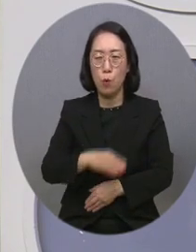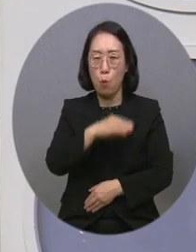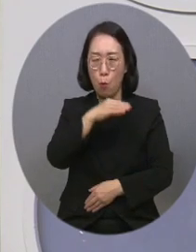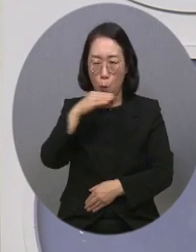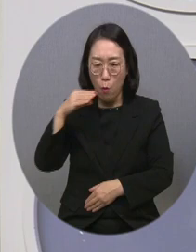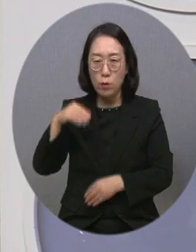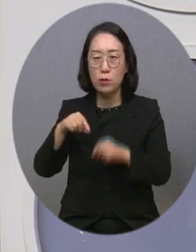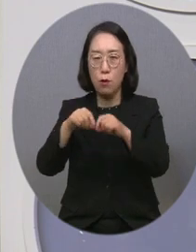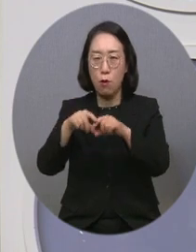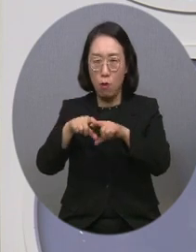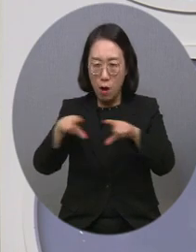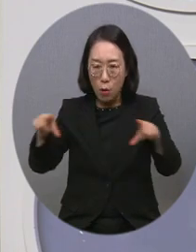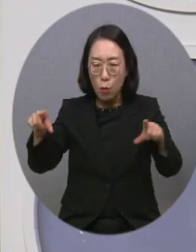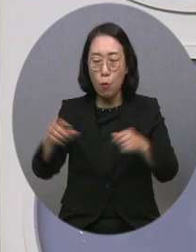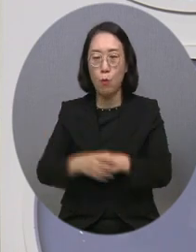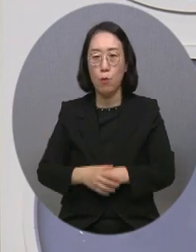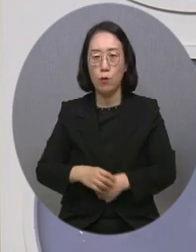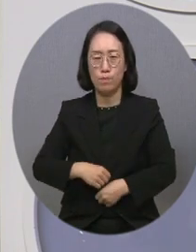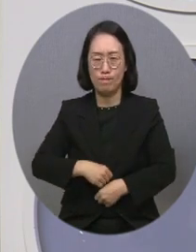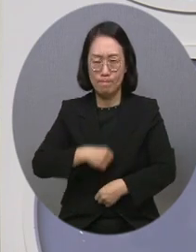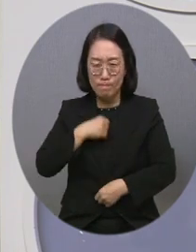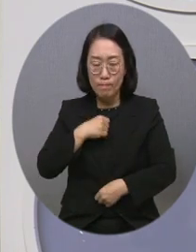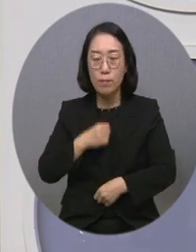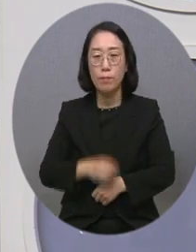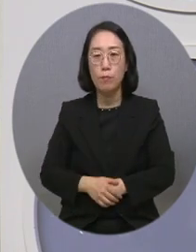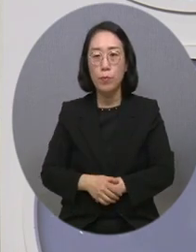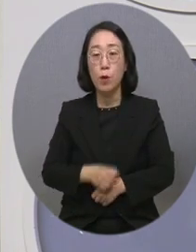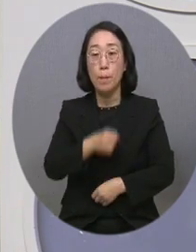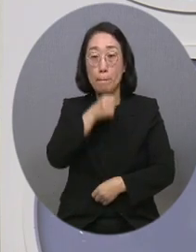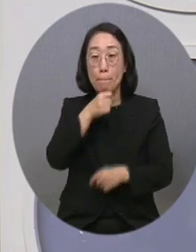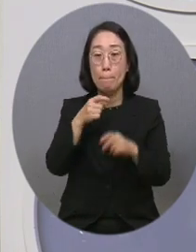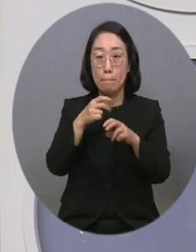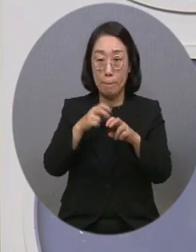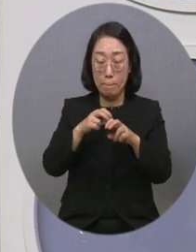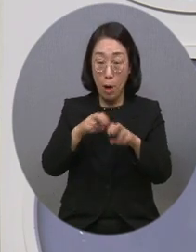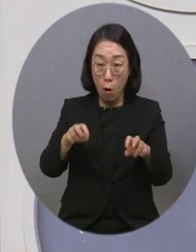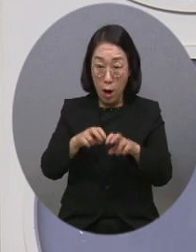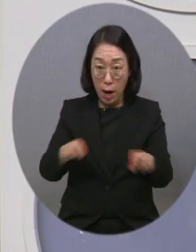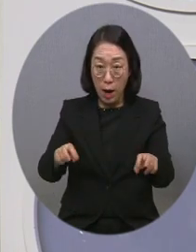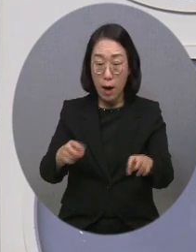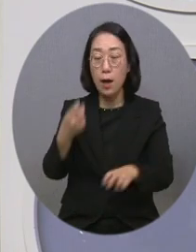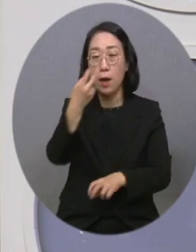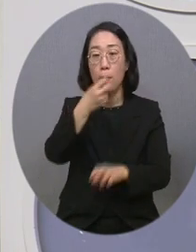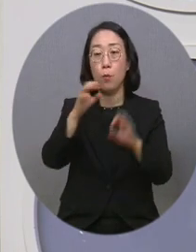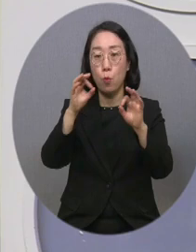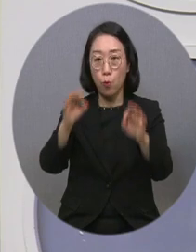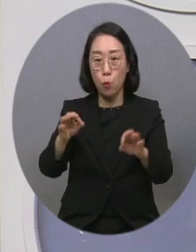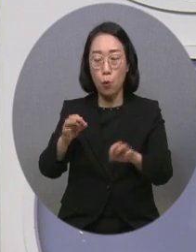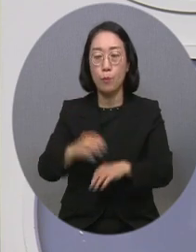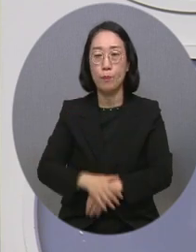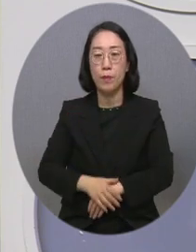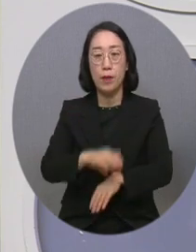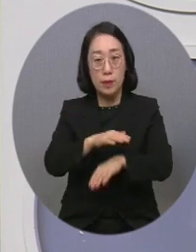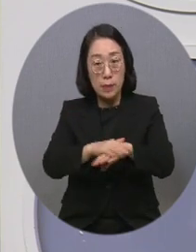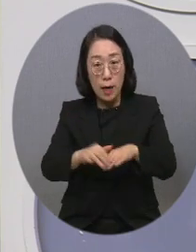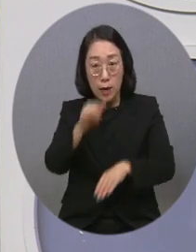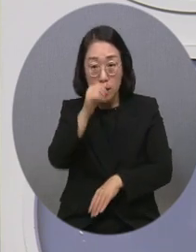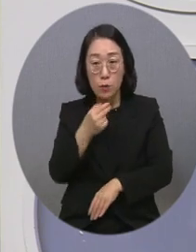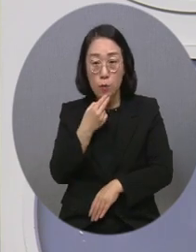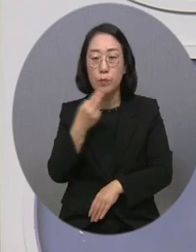투명하게 해서 배분하고, 그 다음에 배분한 다음에 평가까지 다 하고 해서 배분하기